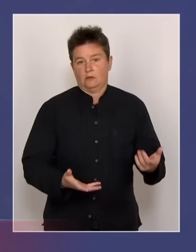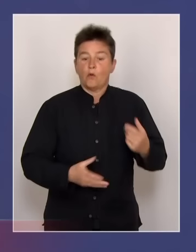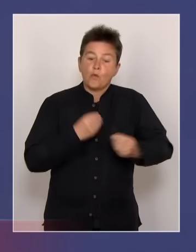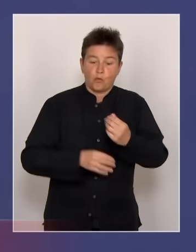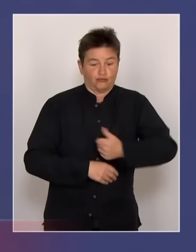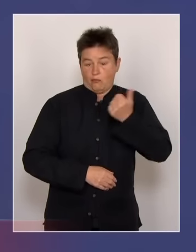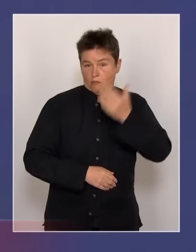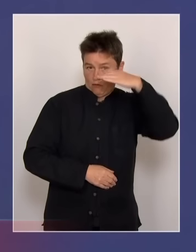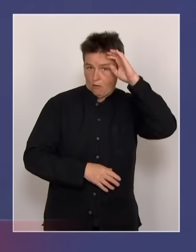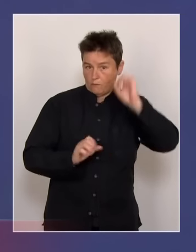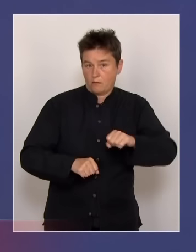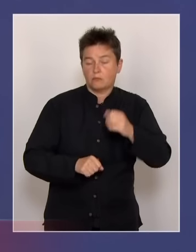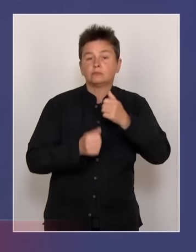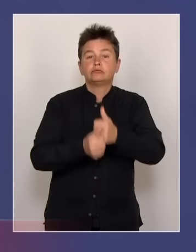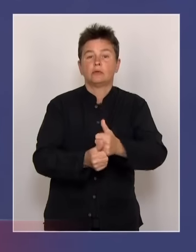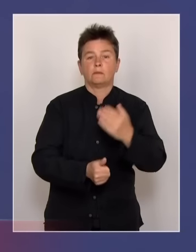si c nécessaire.